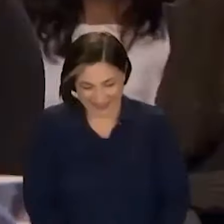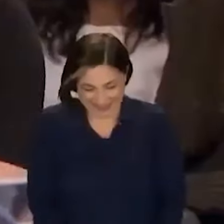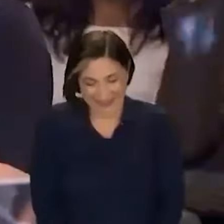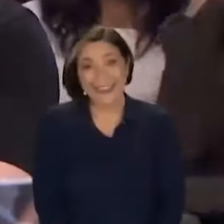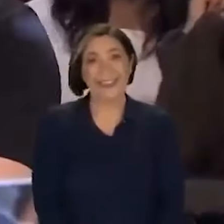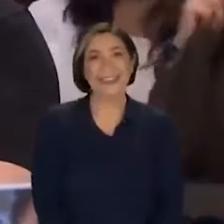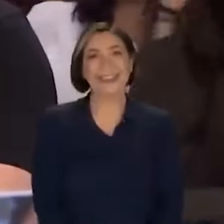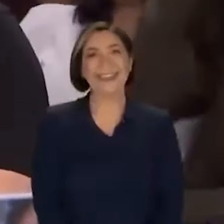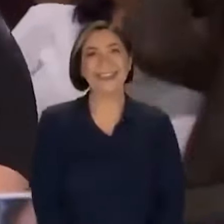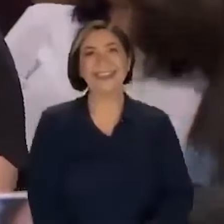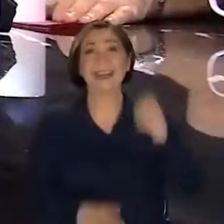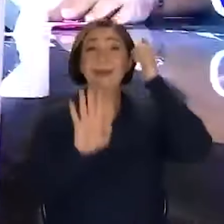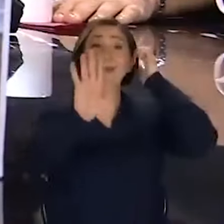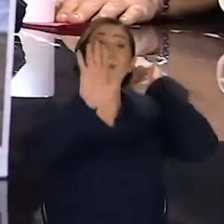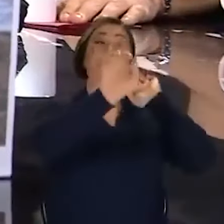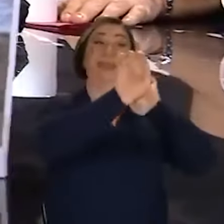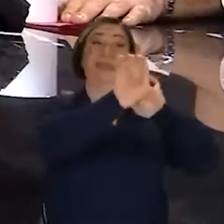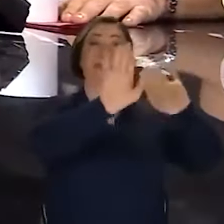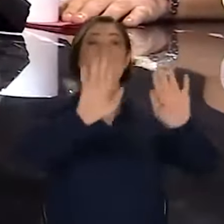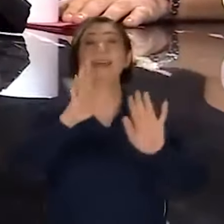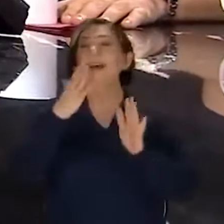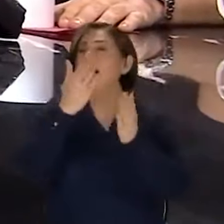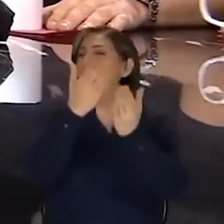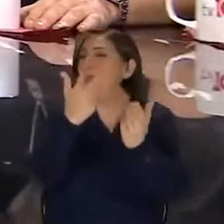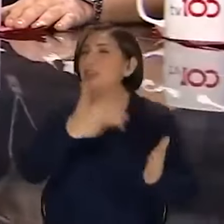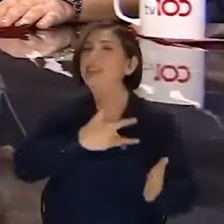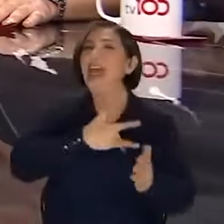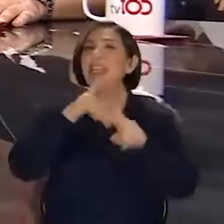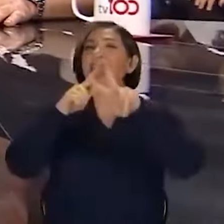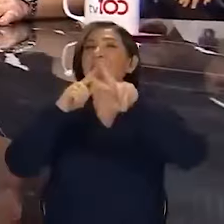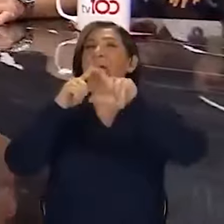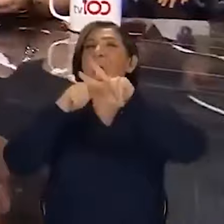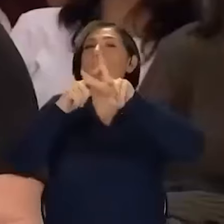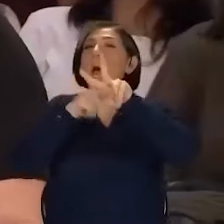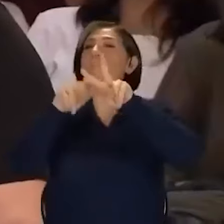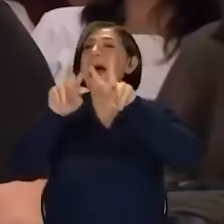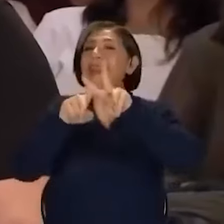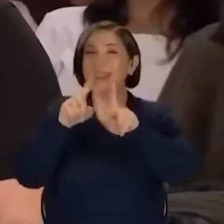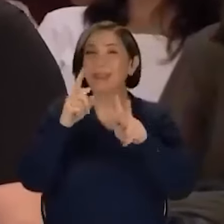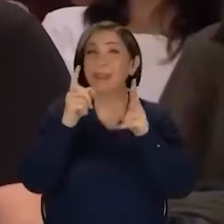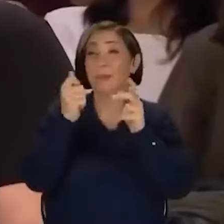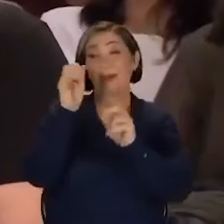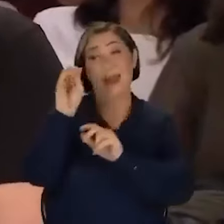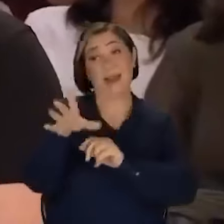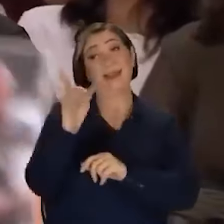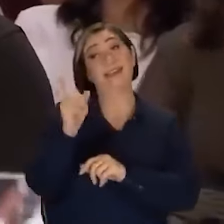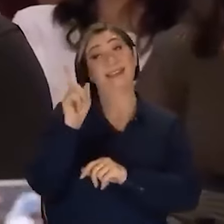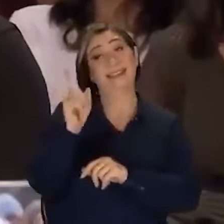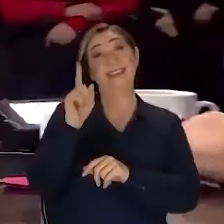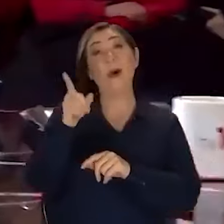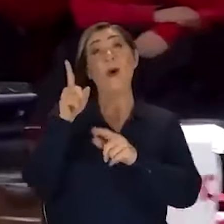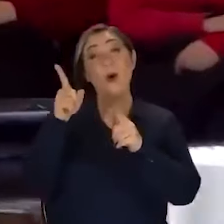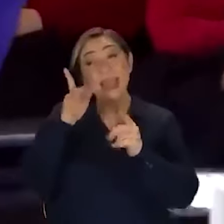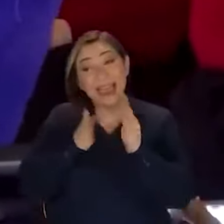Ama bir dakika bir dakika ya bir can yamana yatırım yaptın Yaptın Yaptın